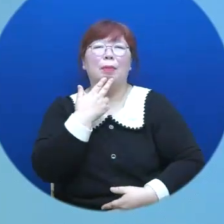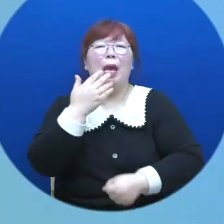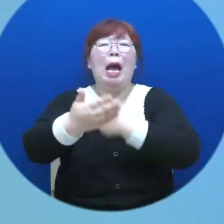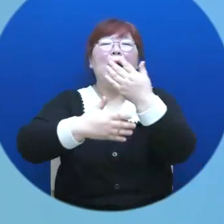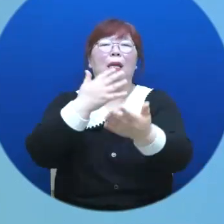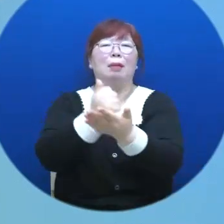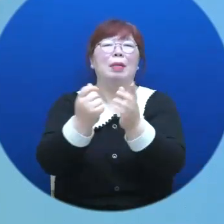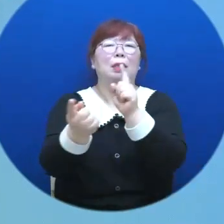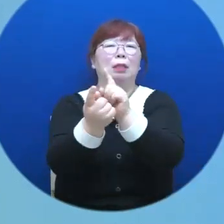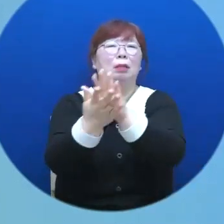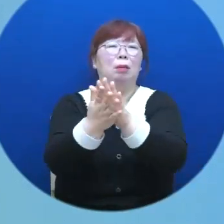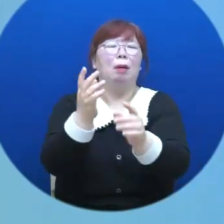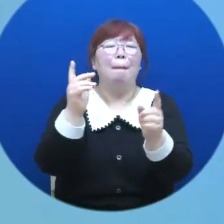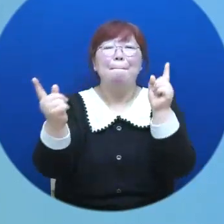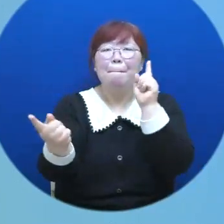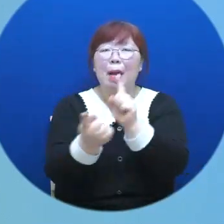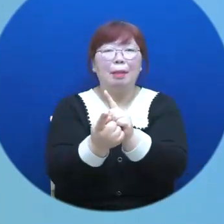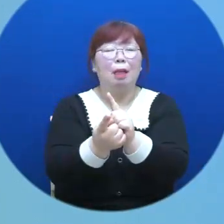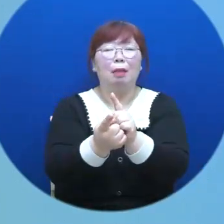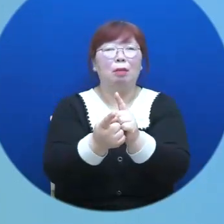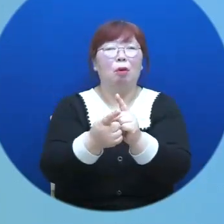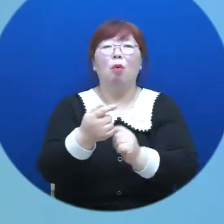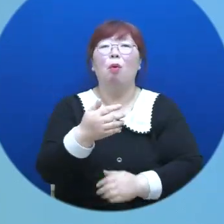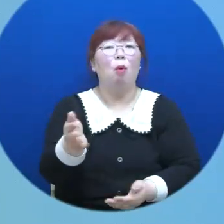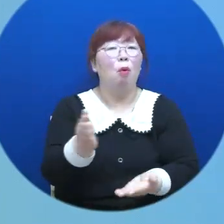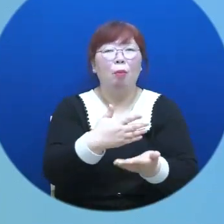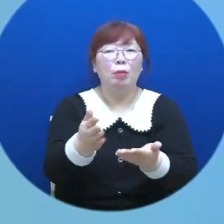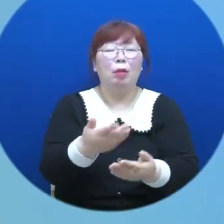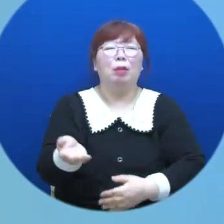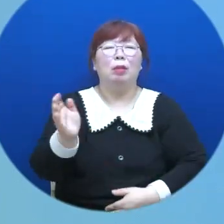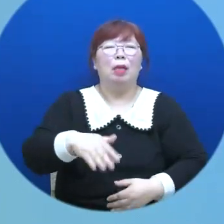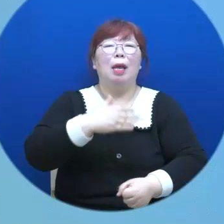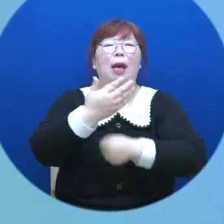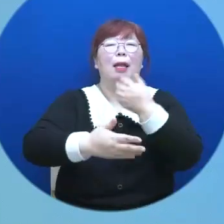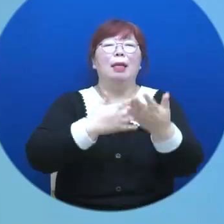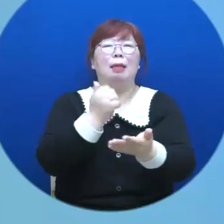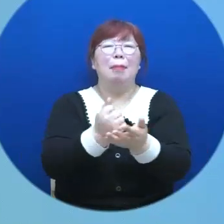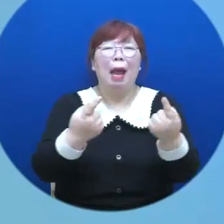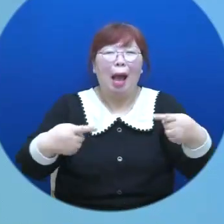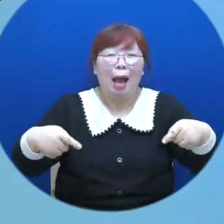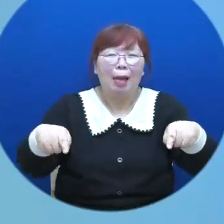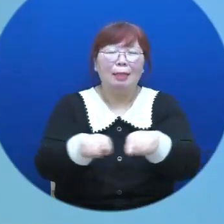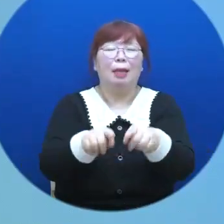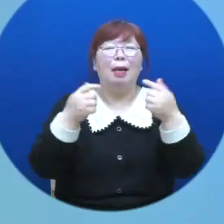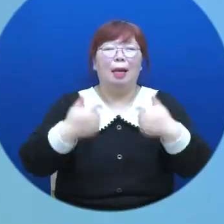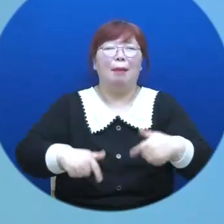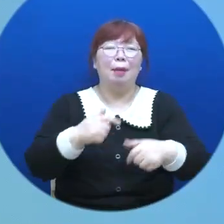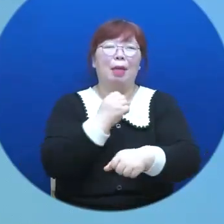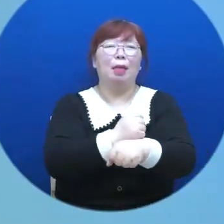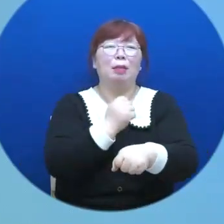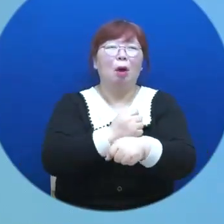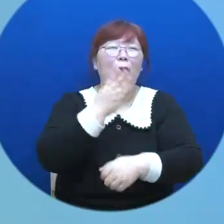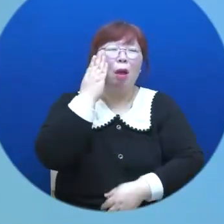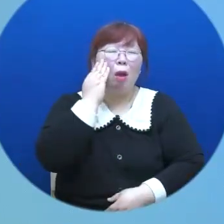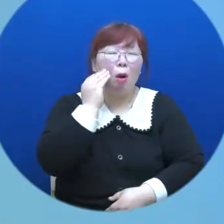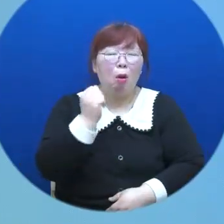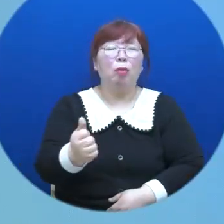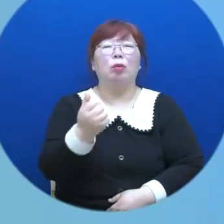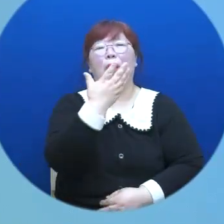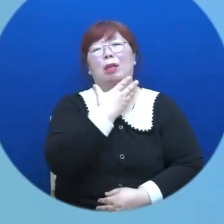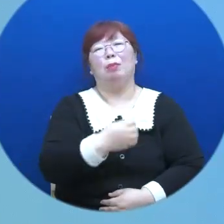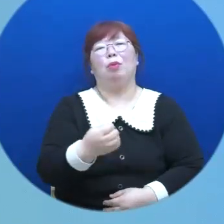내용은 없는데 하나님이 항상 함께 하는 거예요. 그리고 형통케 하는 복을 주시는 거예요.